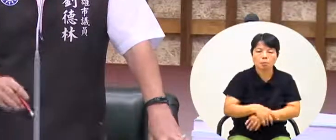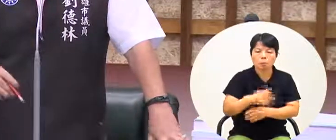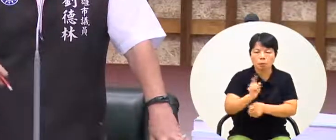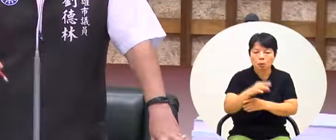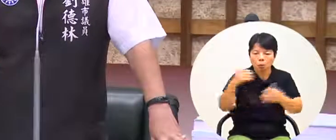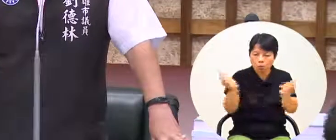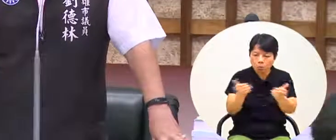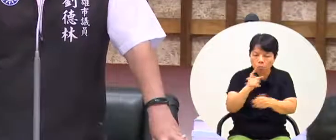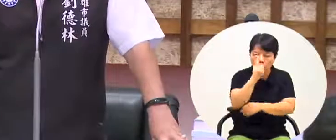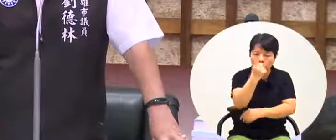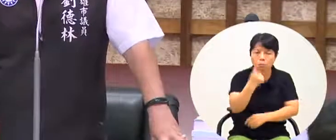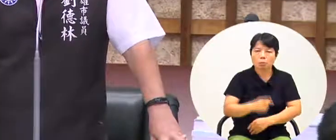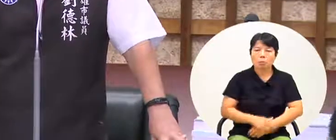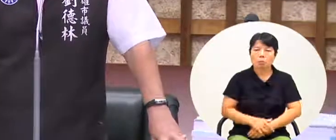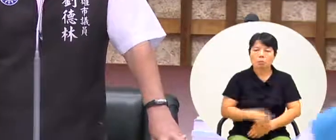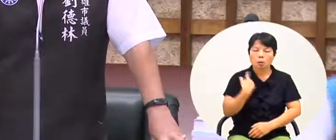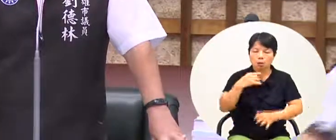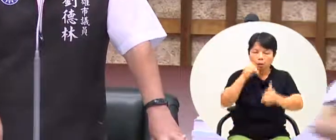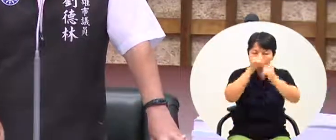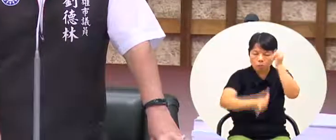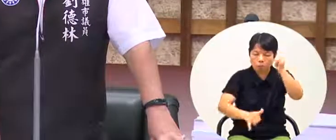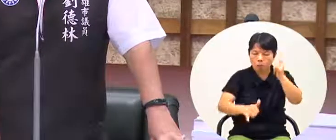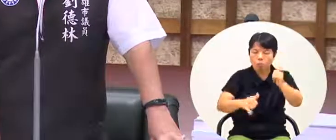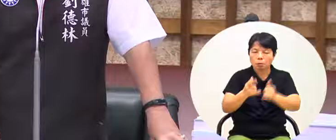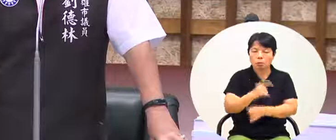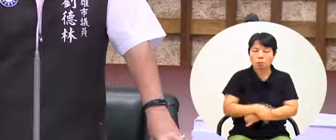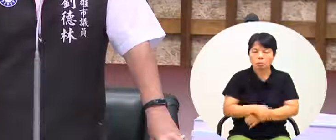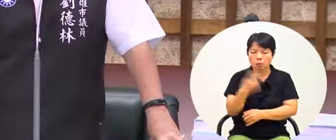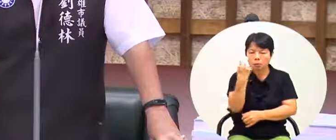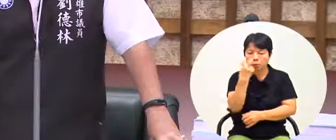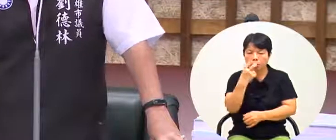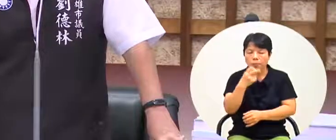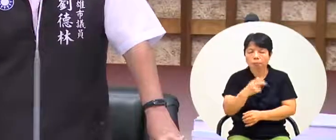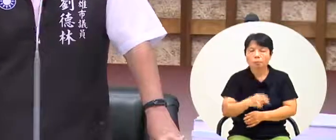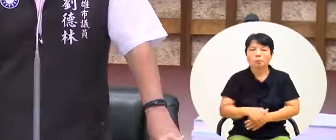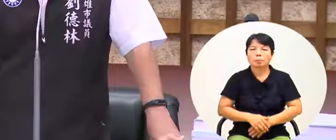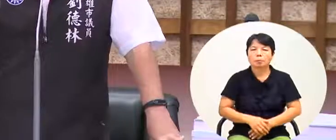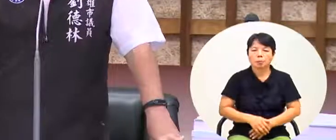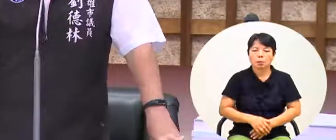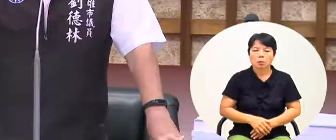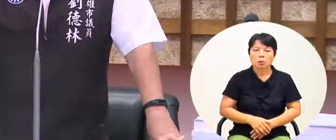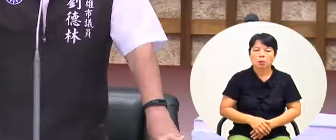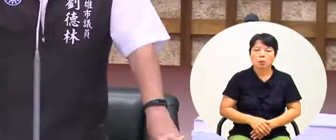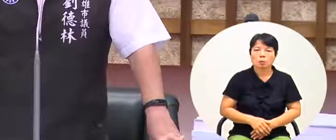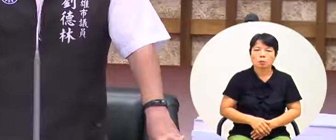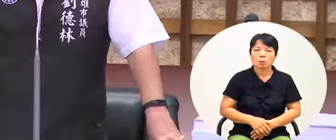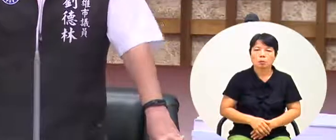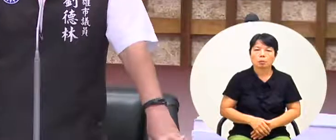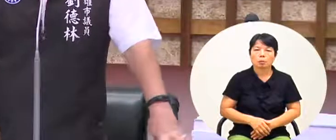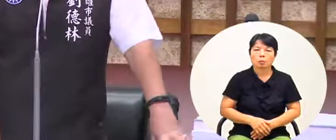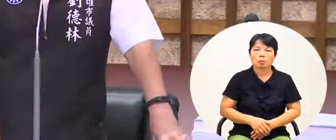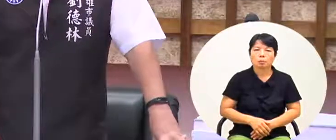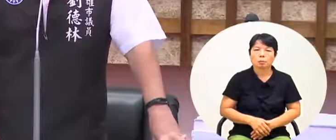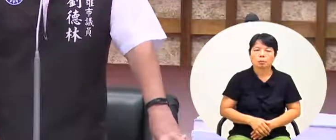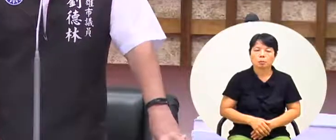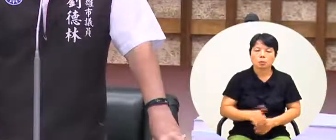史的严格一直往下推，从50年代的时候，大家都开始起造的一些的我们